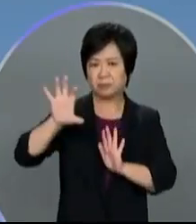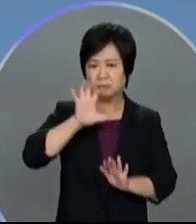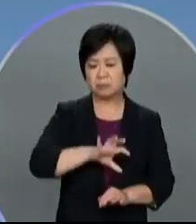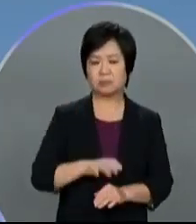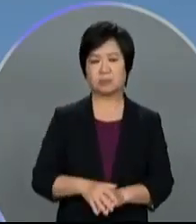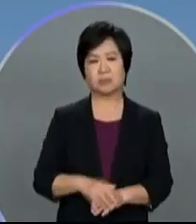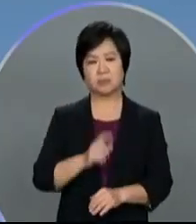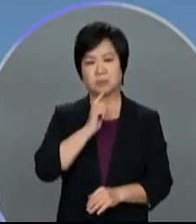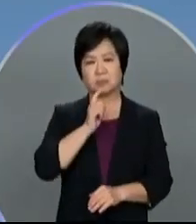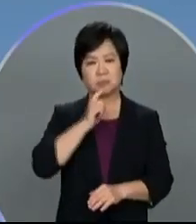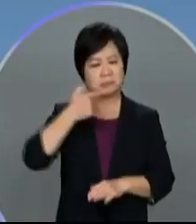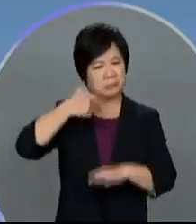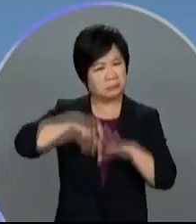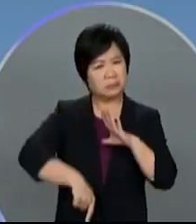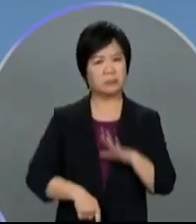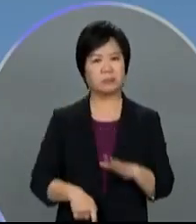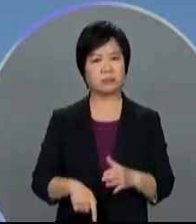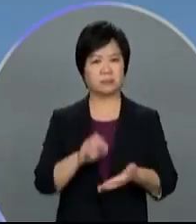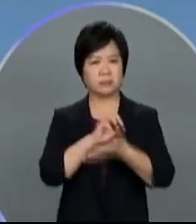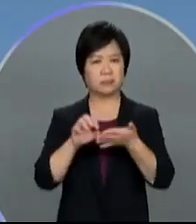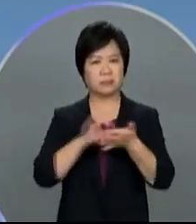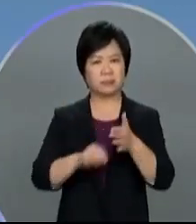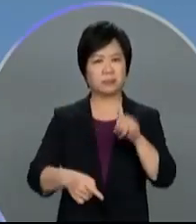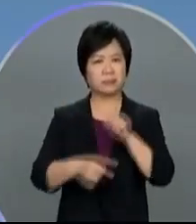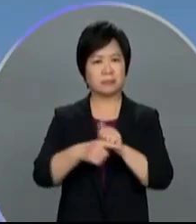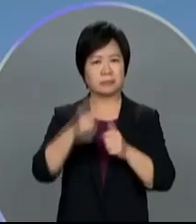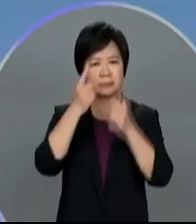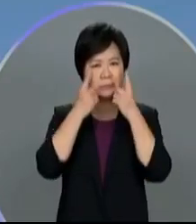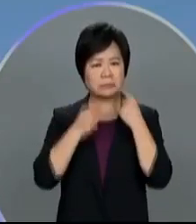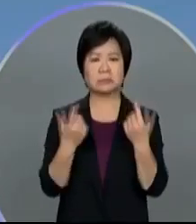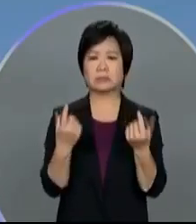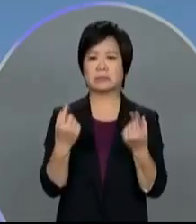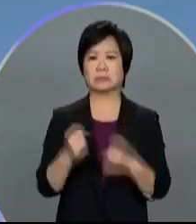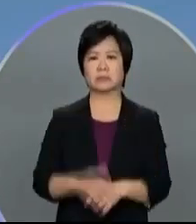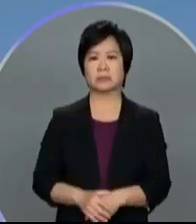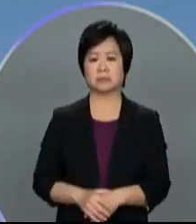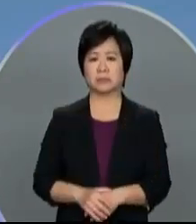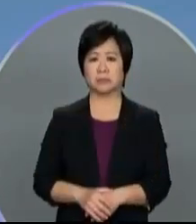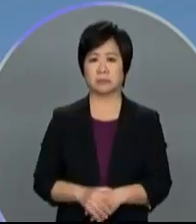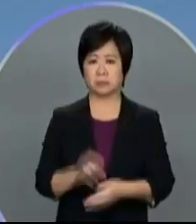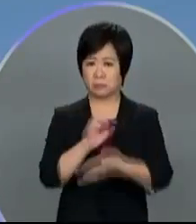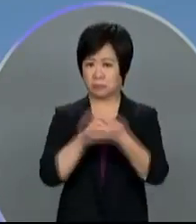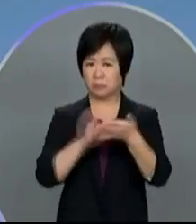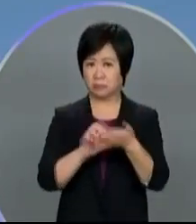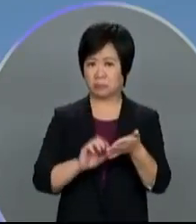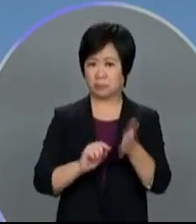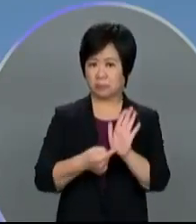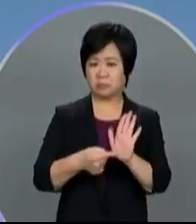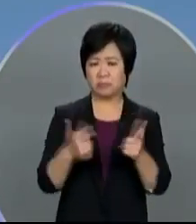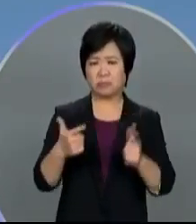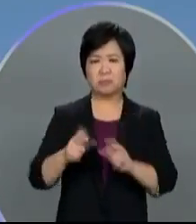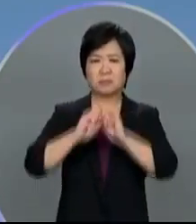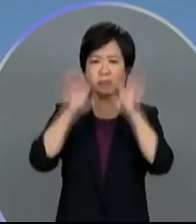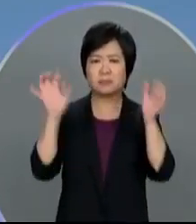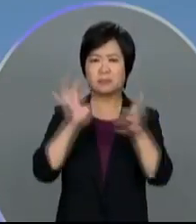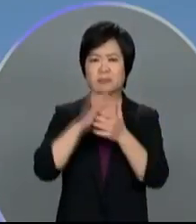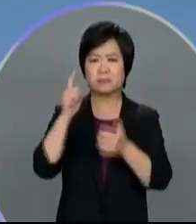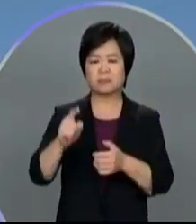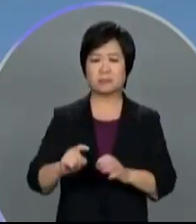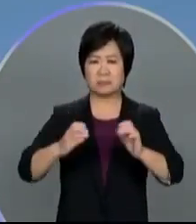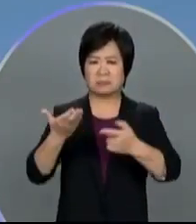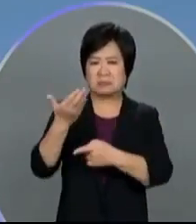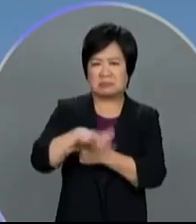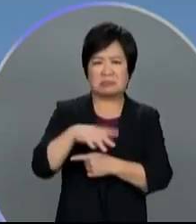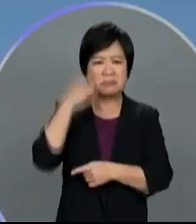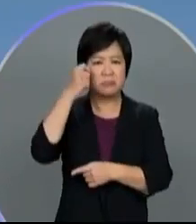心长，也字字血泪。把信读给大家听，不是为了要谈亡国感，而是要让所有的